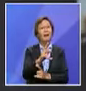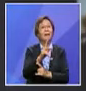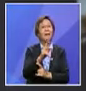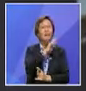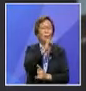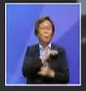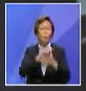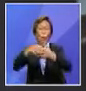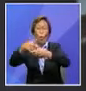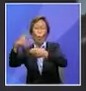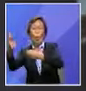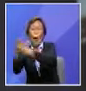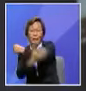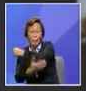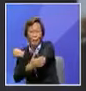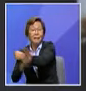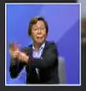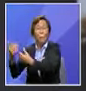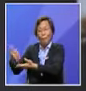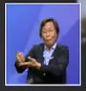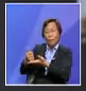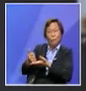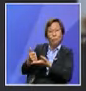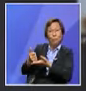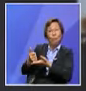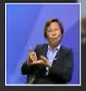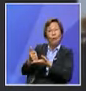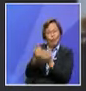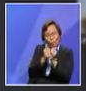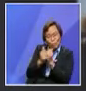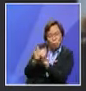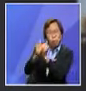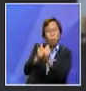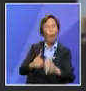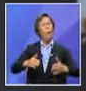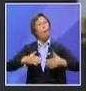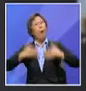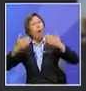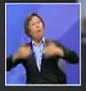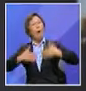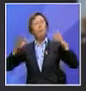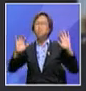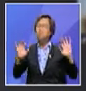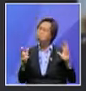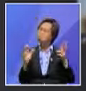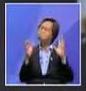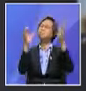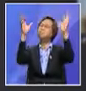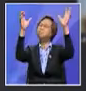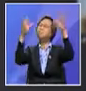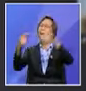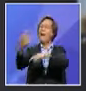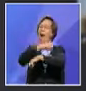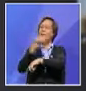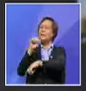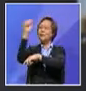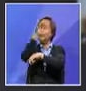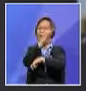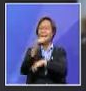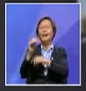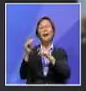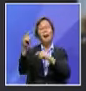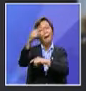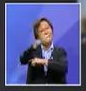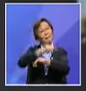dia membantu bersama-sama dalam menyemarakkan sambutan Hari Kebangsaan Bangsaan dan Hari